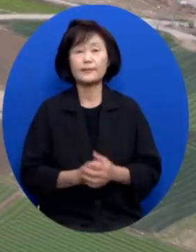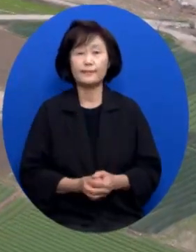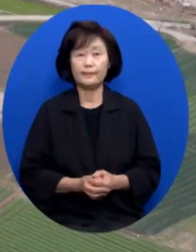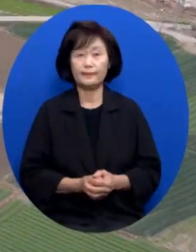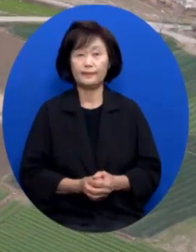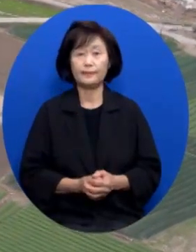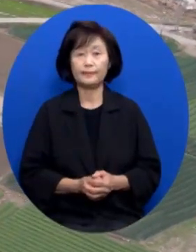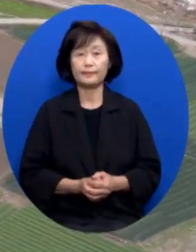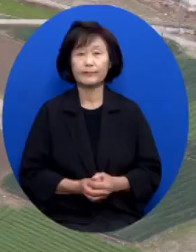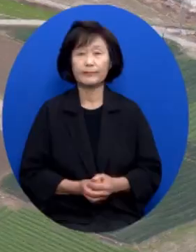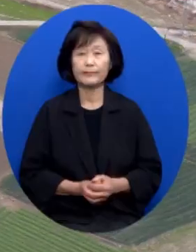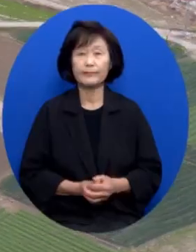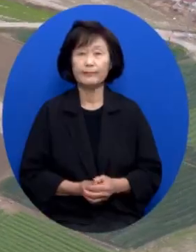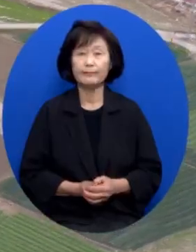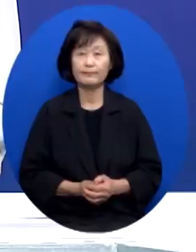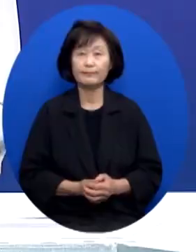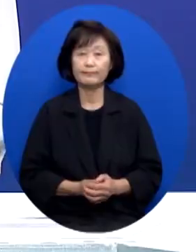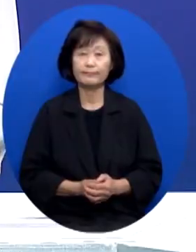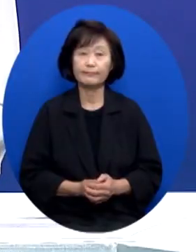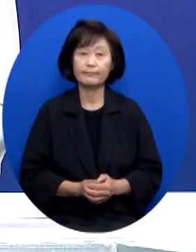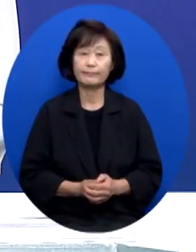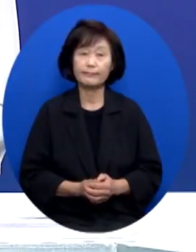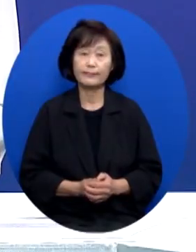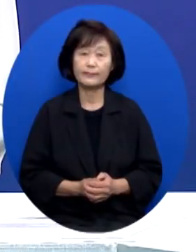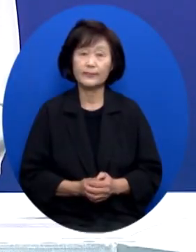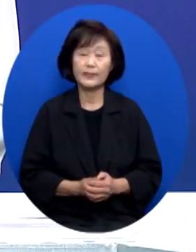뉴스 이현지입니다.